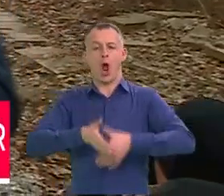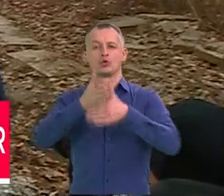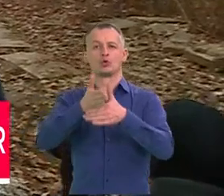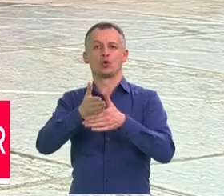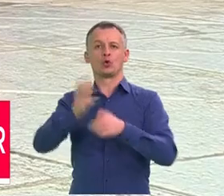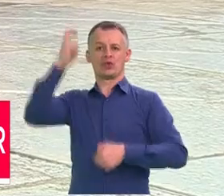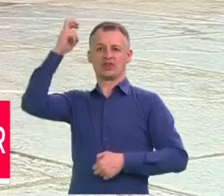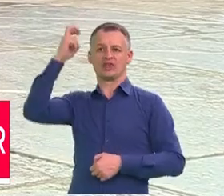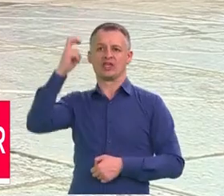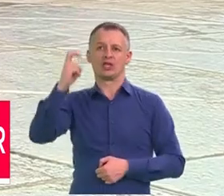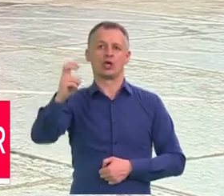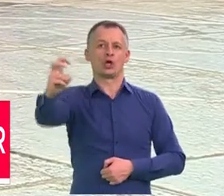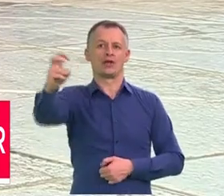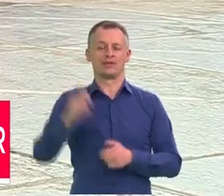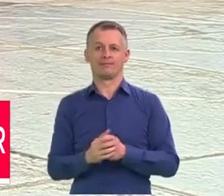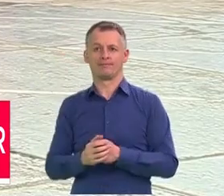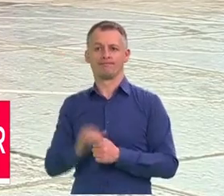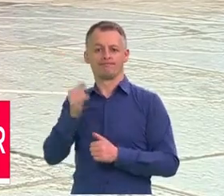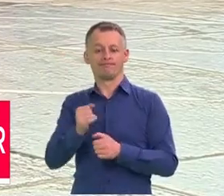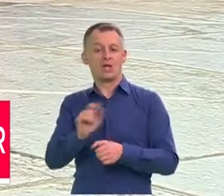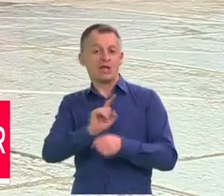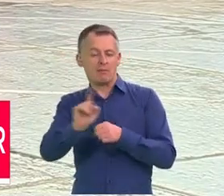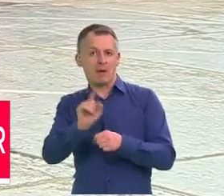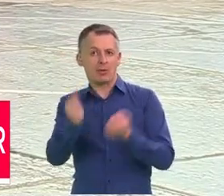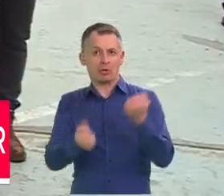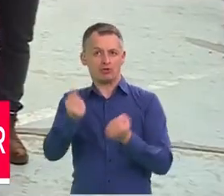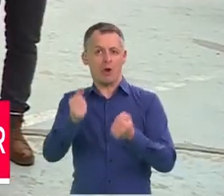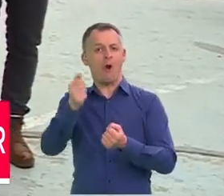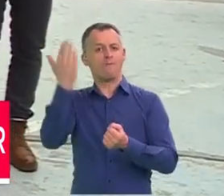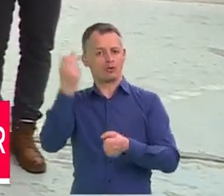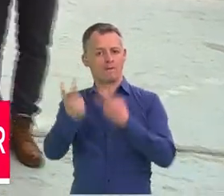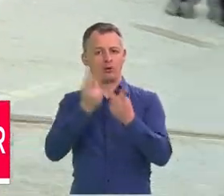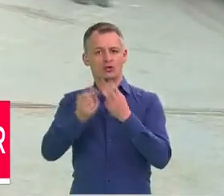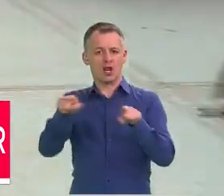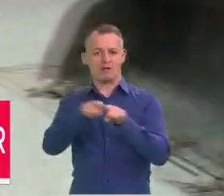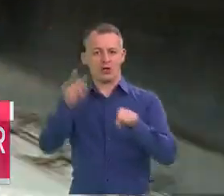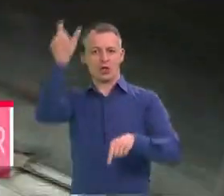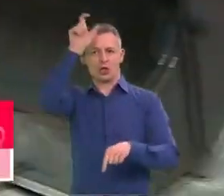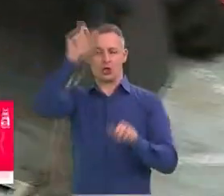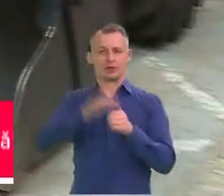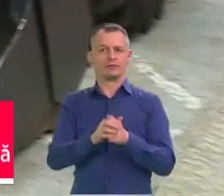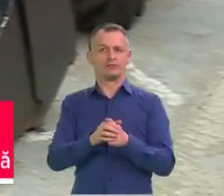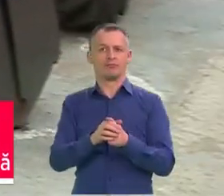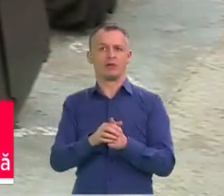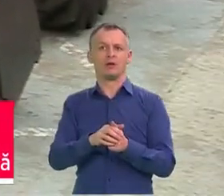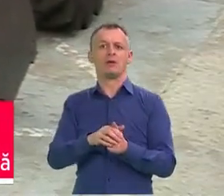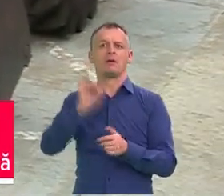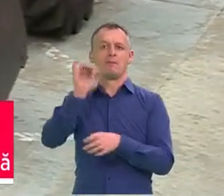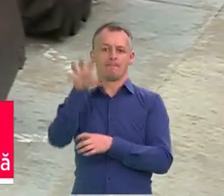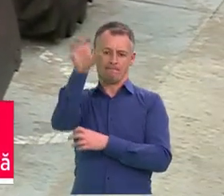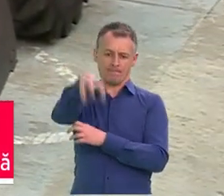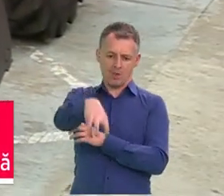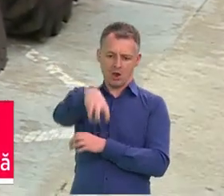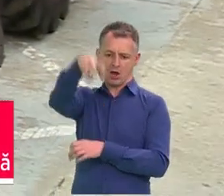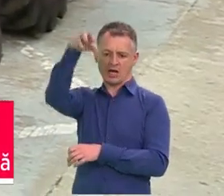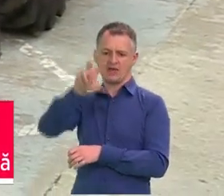unei tiroliene. Echipamentele și utilajele prezentate au fost folosite și în Turcia. o automacară funcțională de 30 de tone, foarte